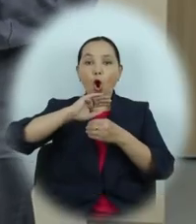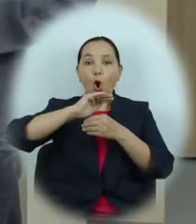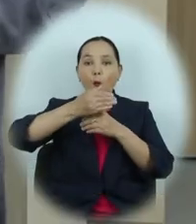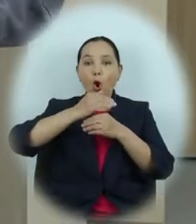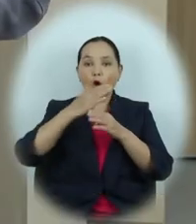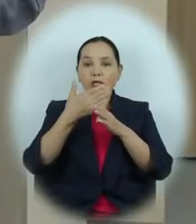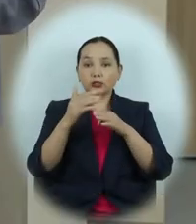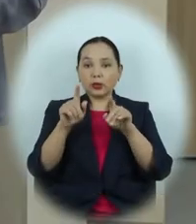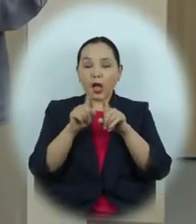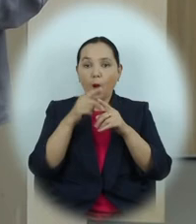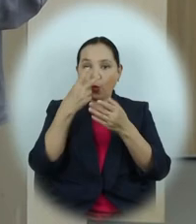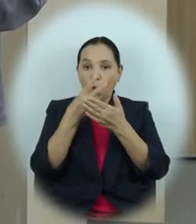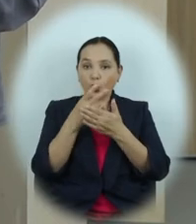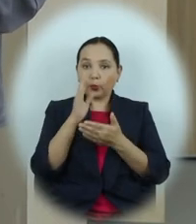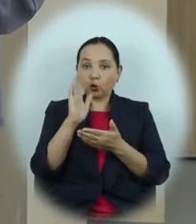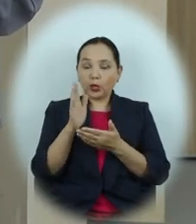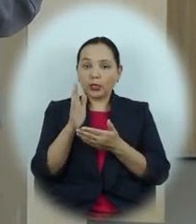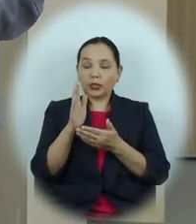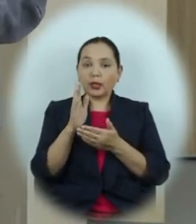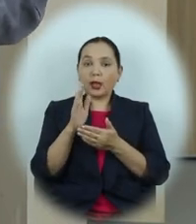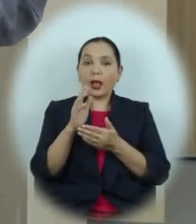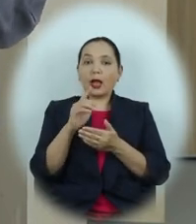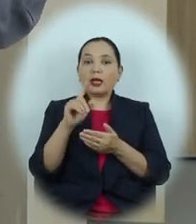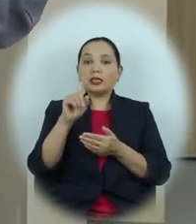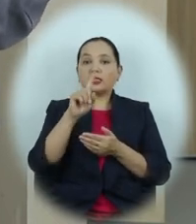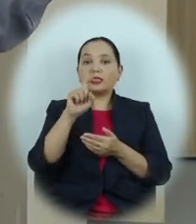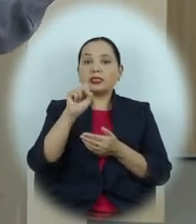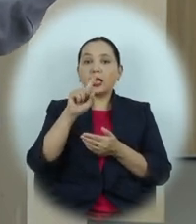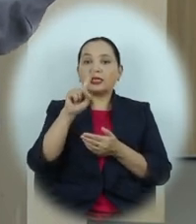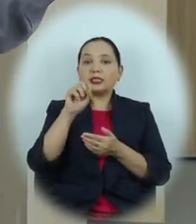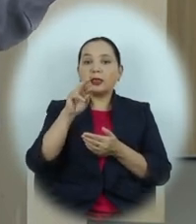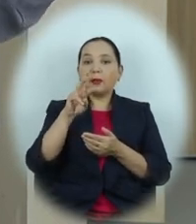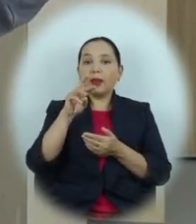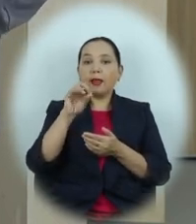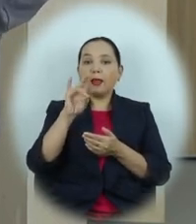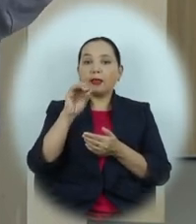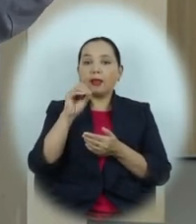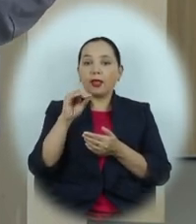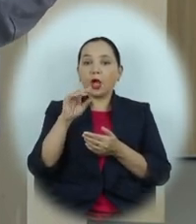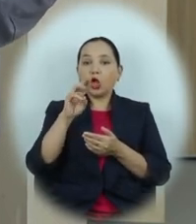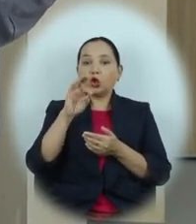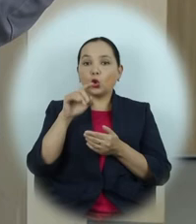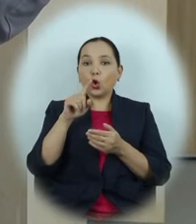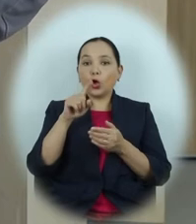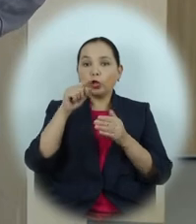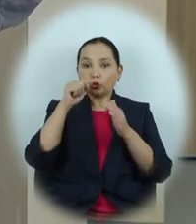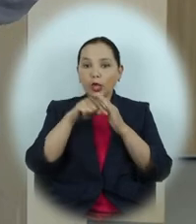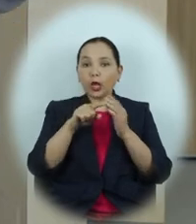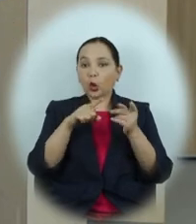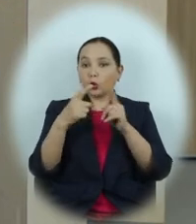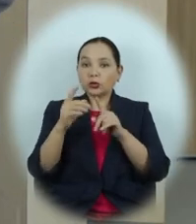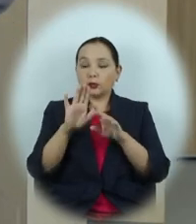ham ko'rib turganingizdek zazimlangan, ya'ni tokni ichkariga o'tkazmaydigan zazimlangan